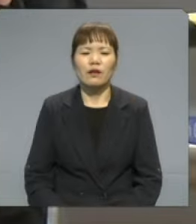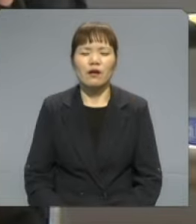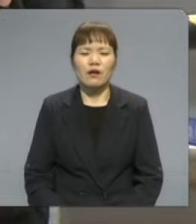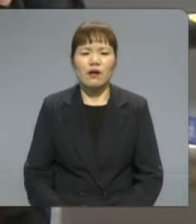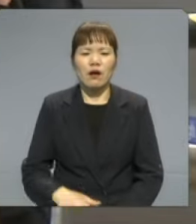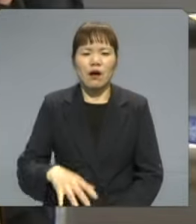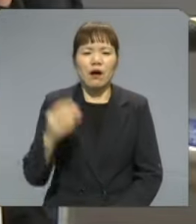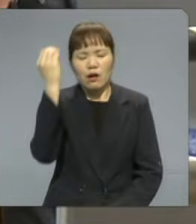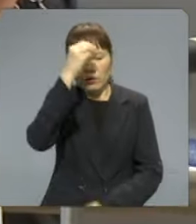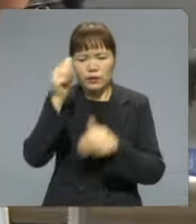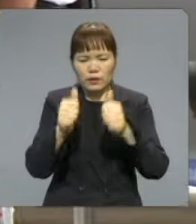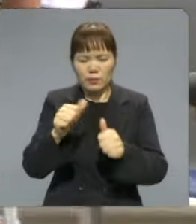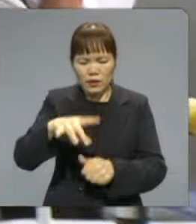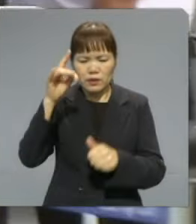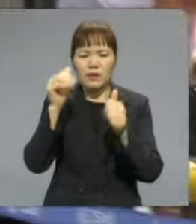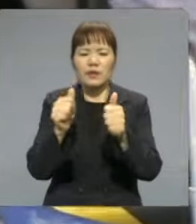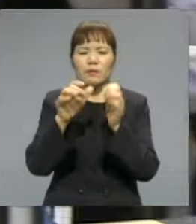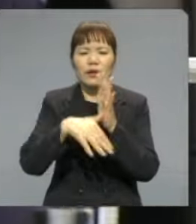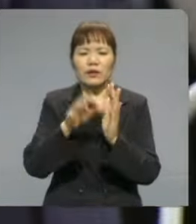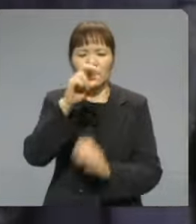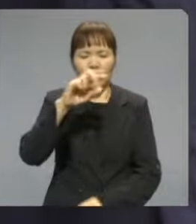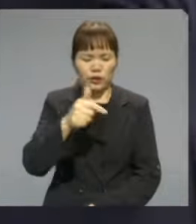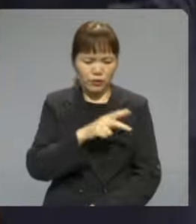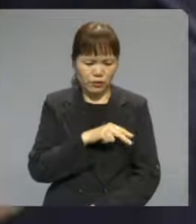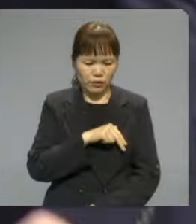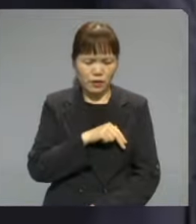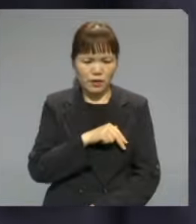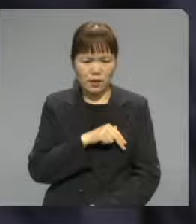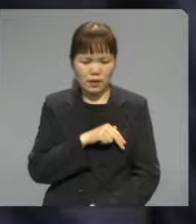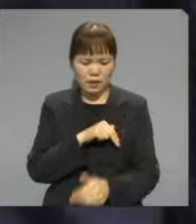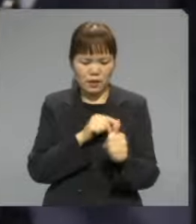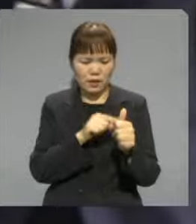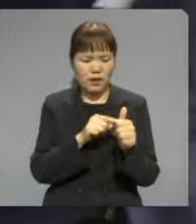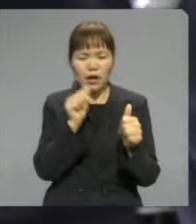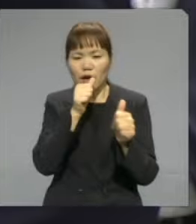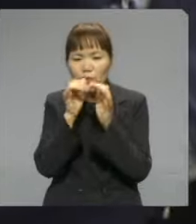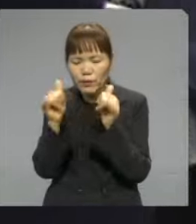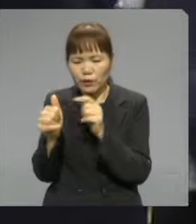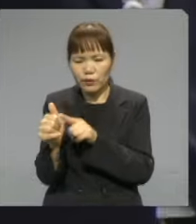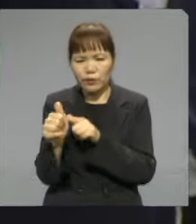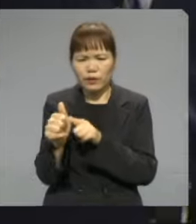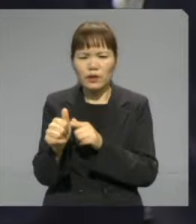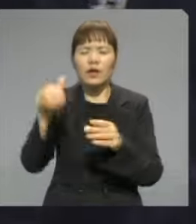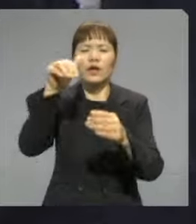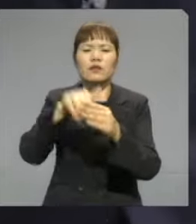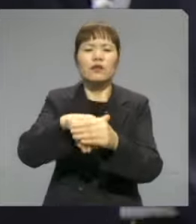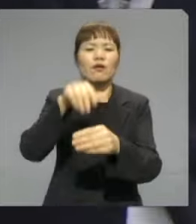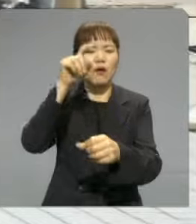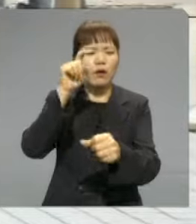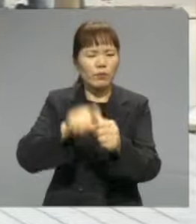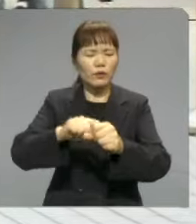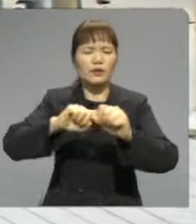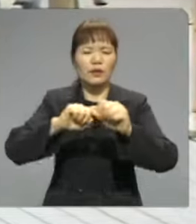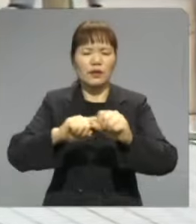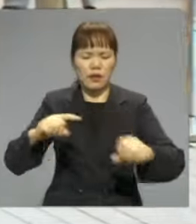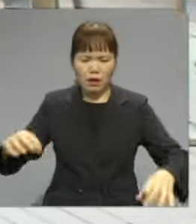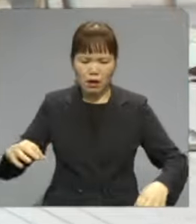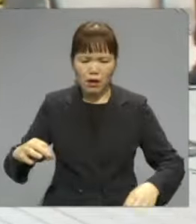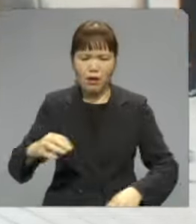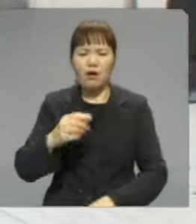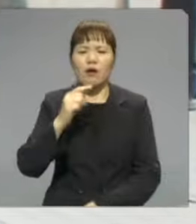첫 공판에서 윤 의원의 변호인은 선거운동 목적이 아니라고 부정하지는 않지만 고마운 마음을 표하기